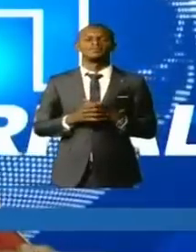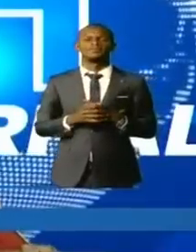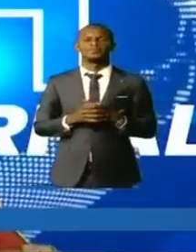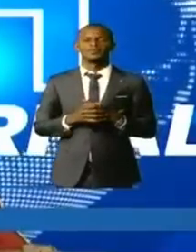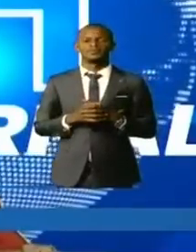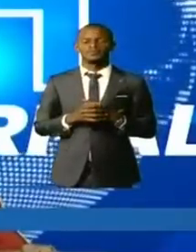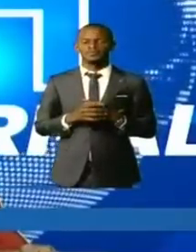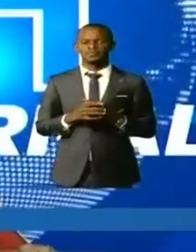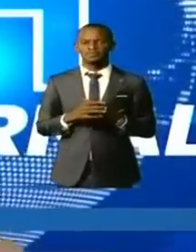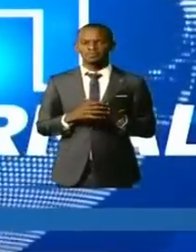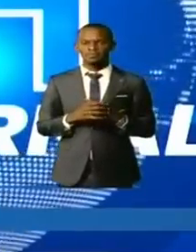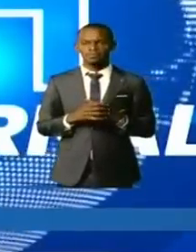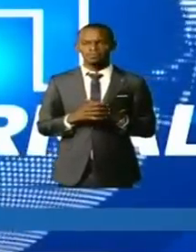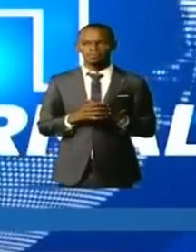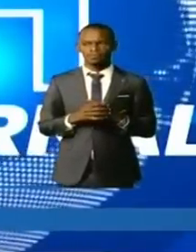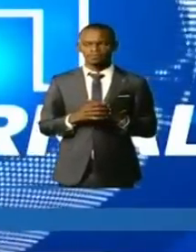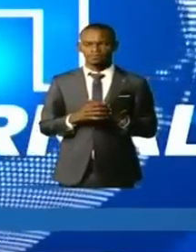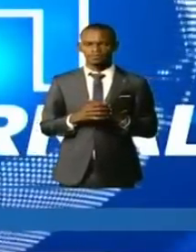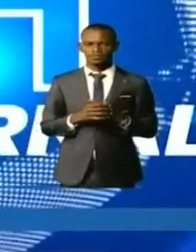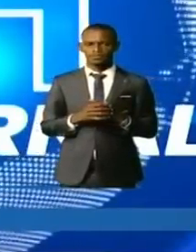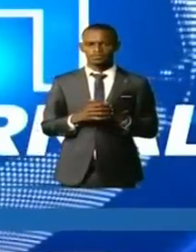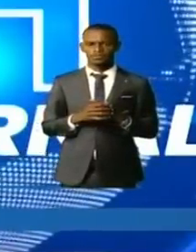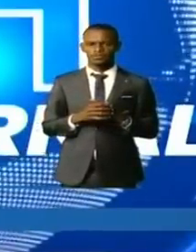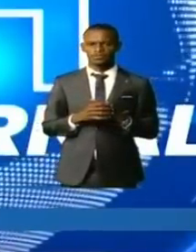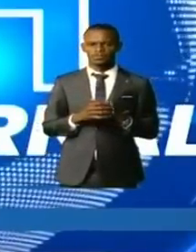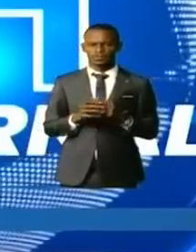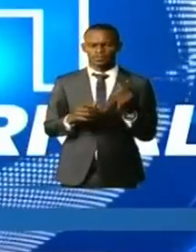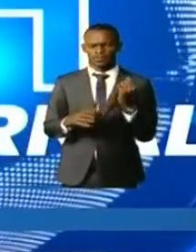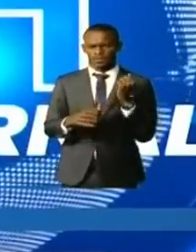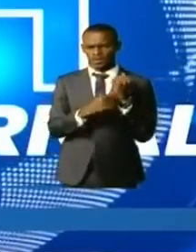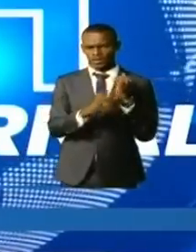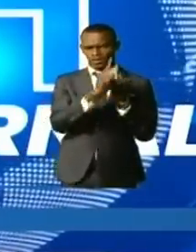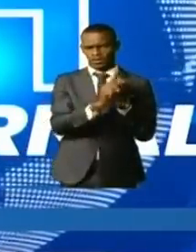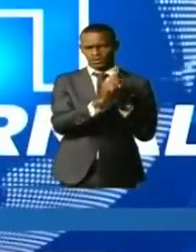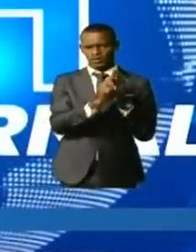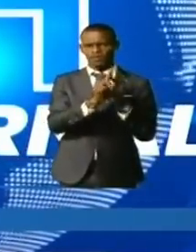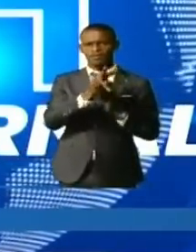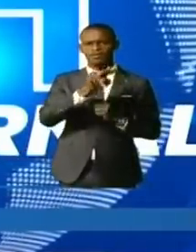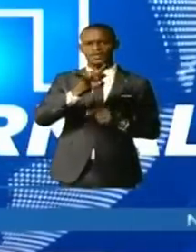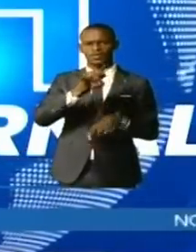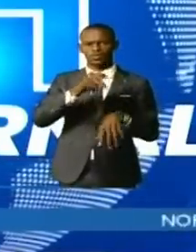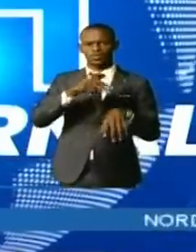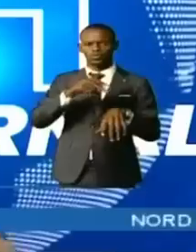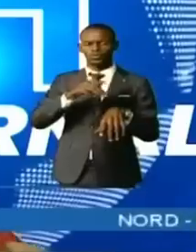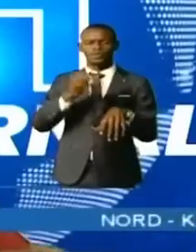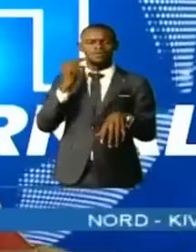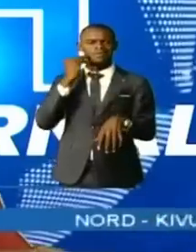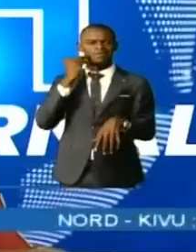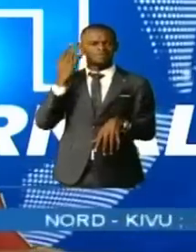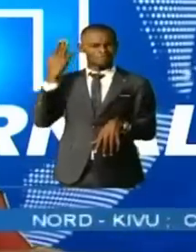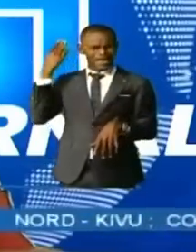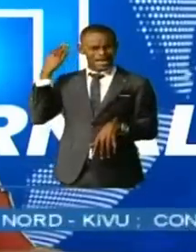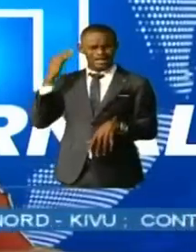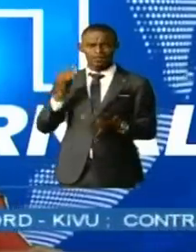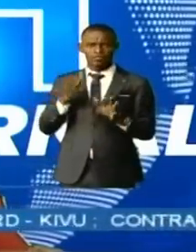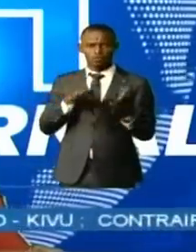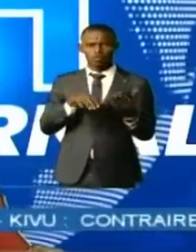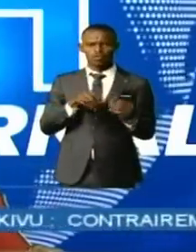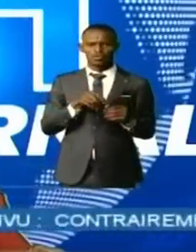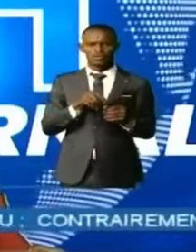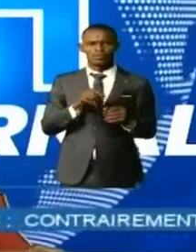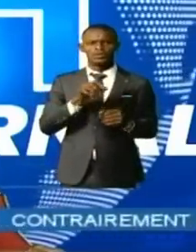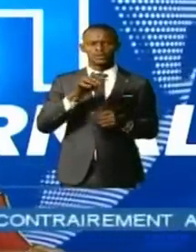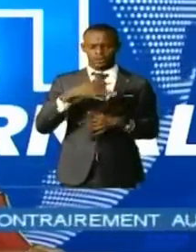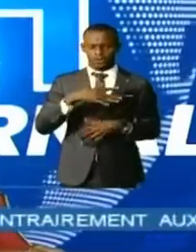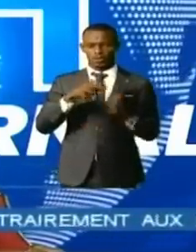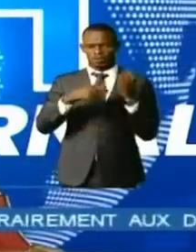Décédé le 28 mai 1995, Isidore Kanana était l'un des 13 parlementaires de l'Union pour la démocratie et le progrès